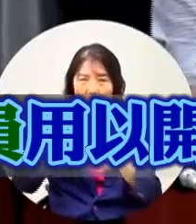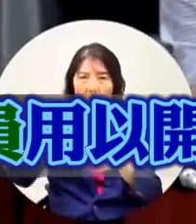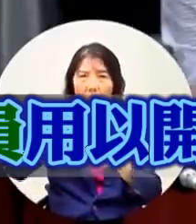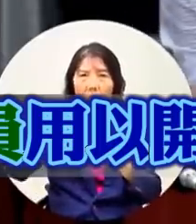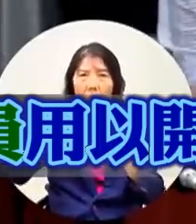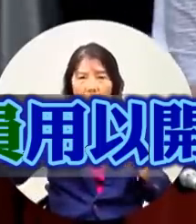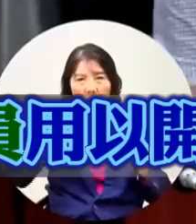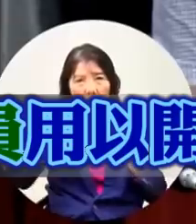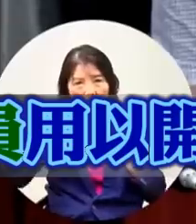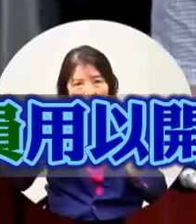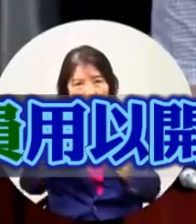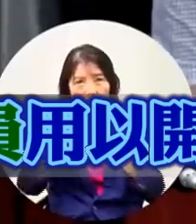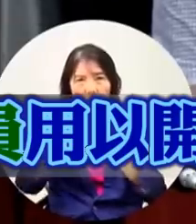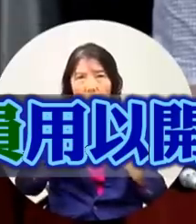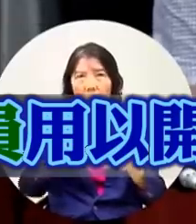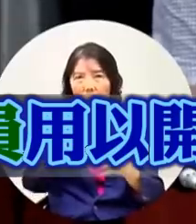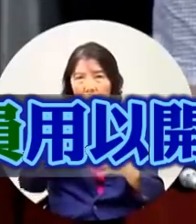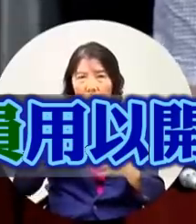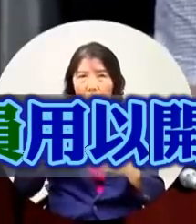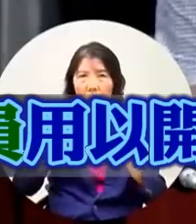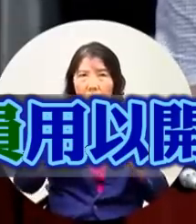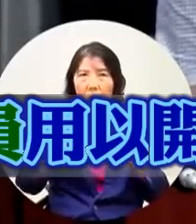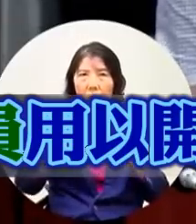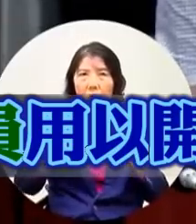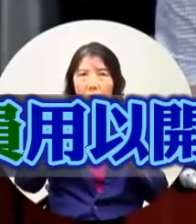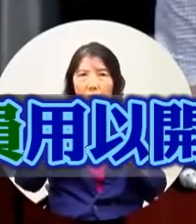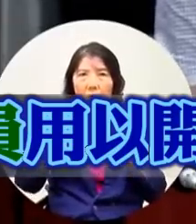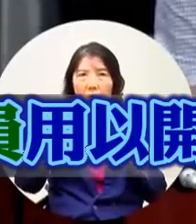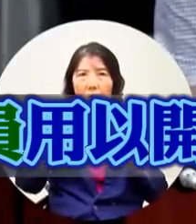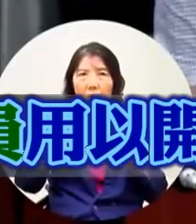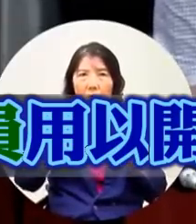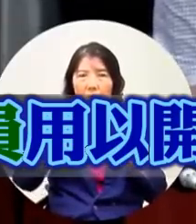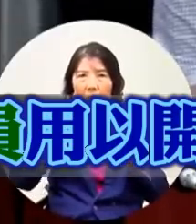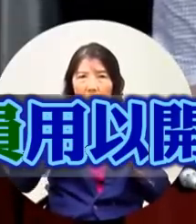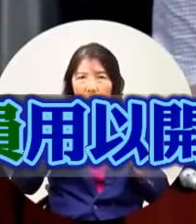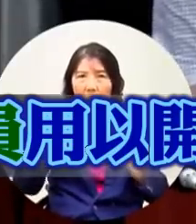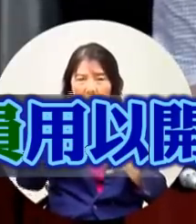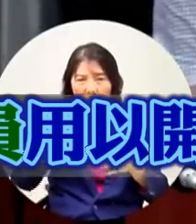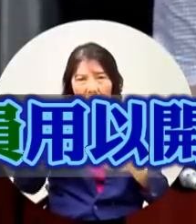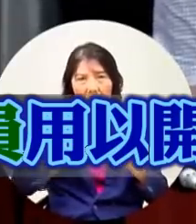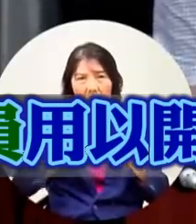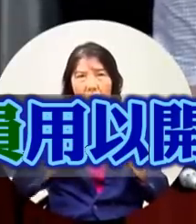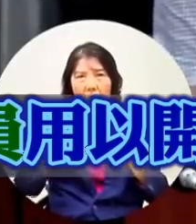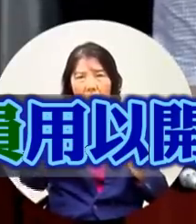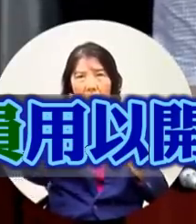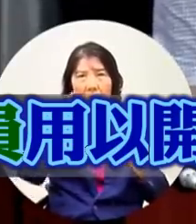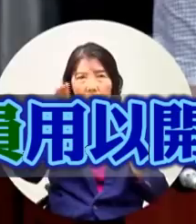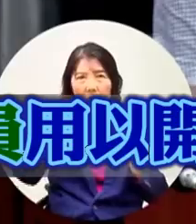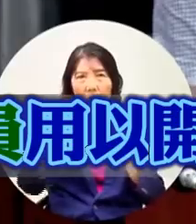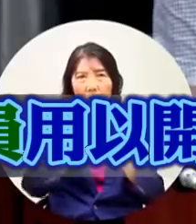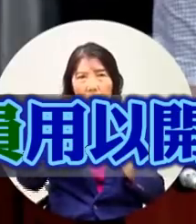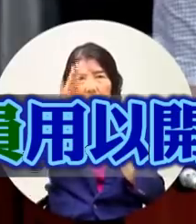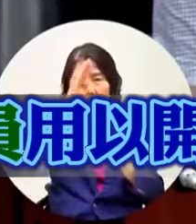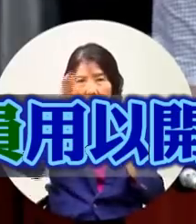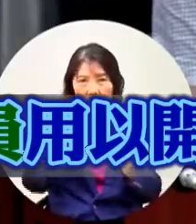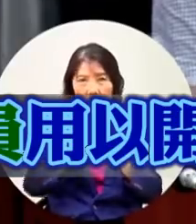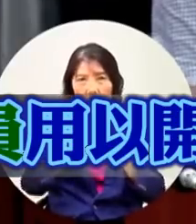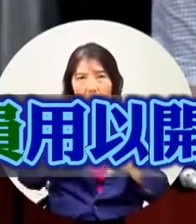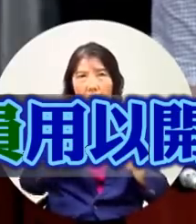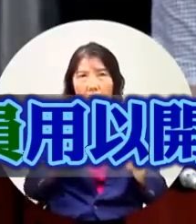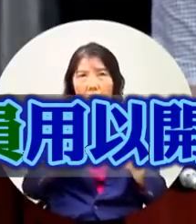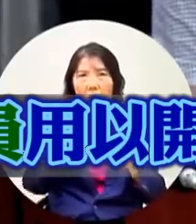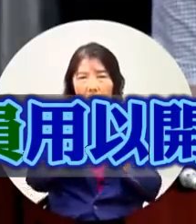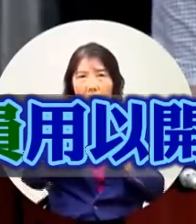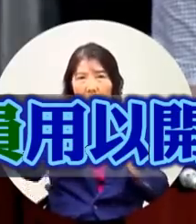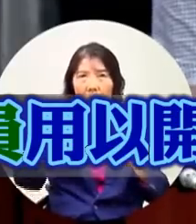那据我的了解，好像主秘今天身体不适请假了，那我在这边也祝他早日康复。但是最重要